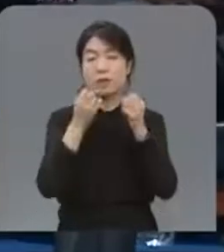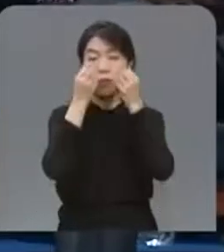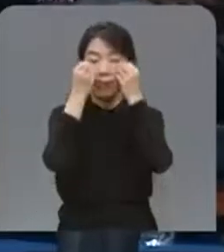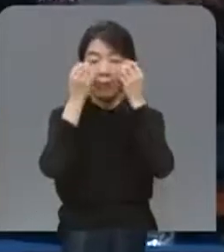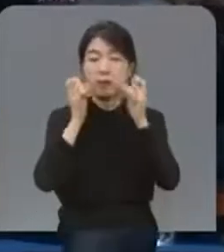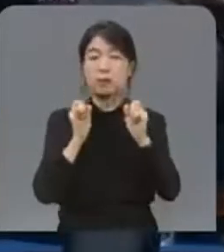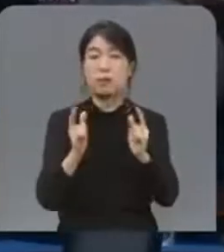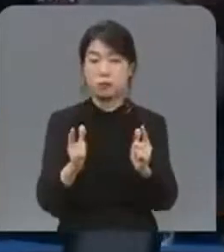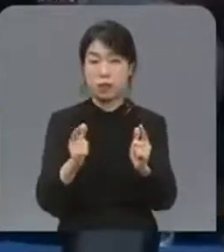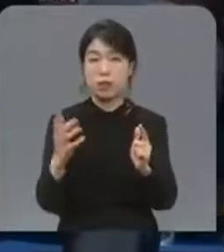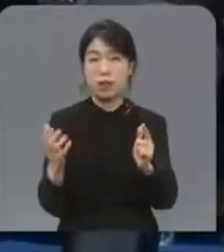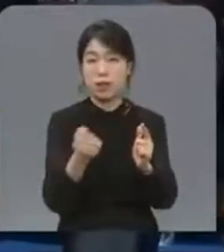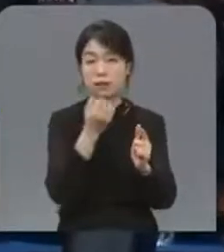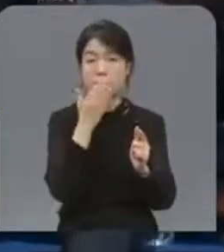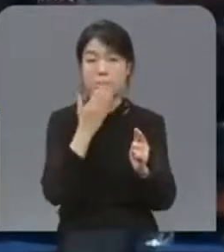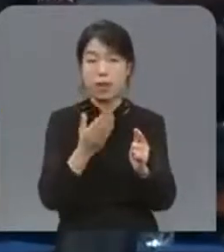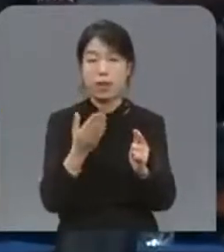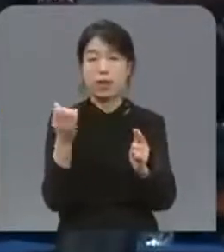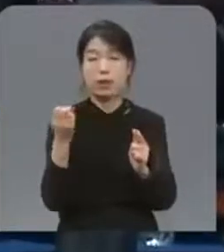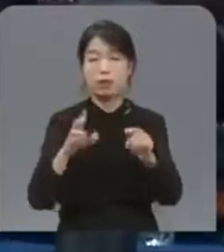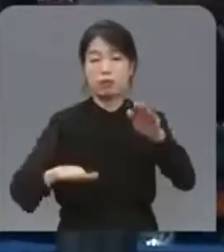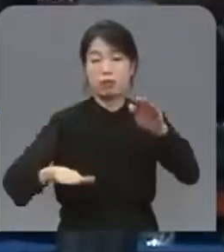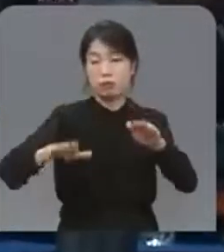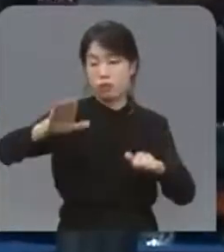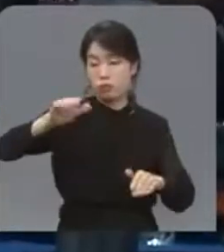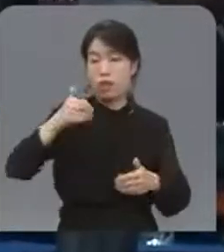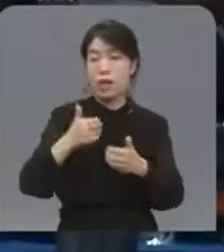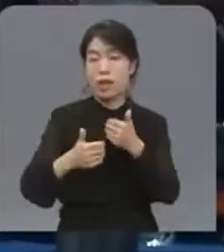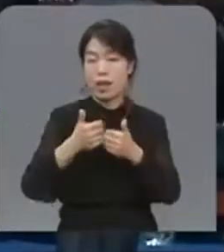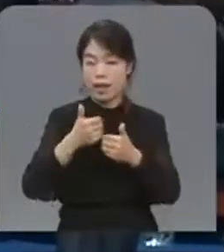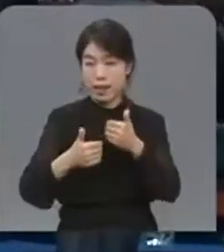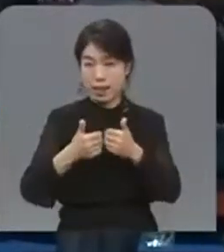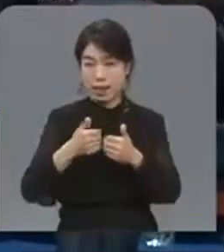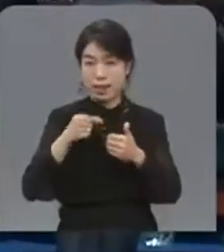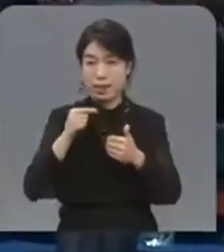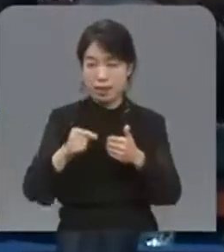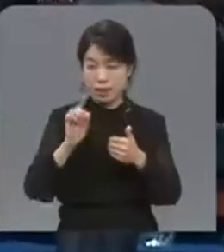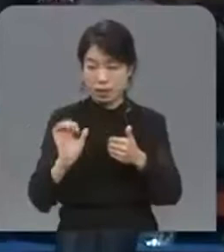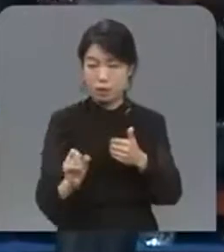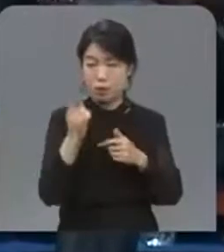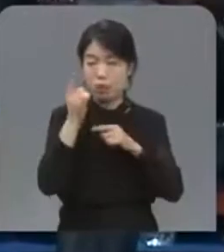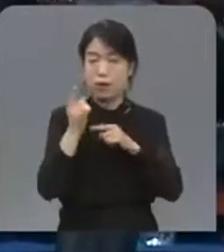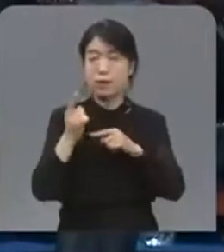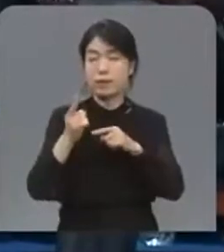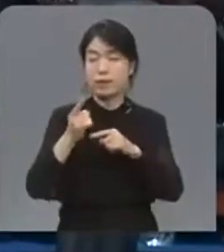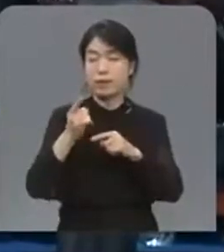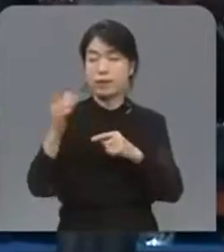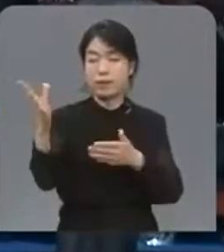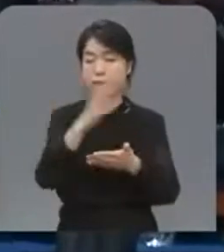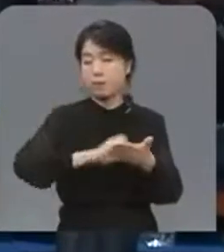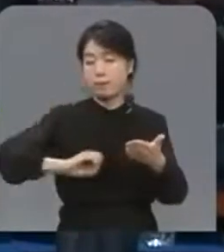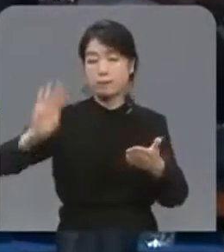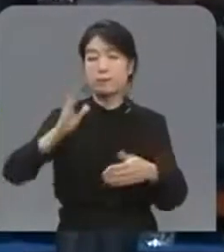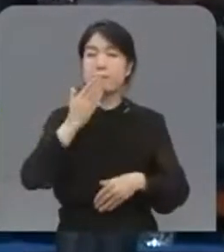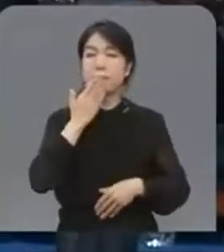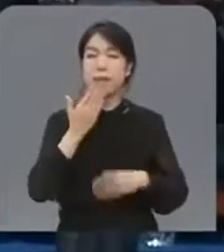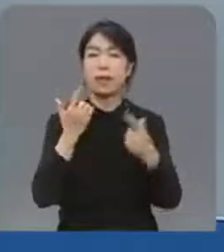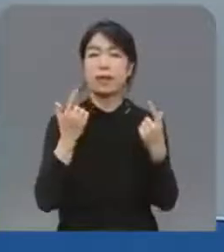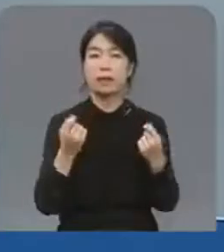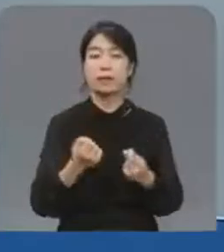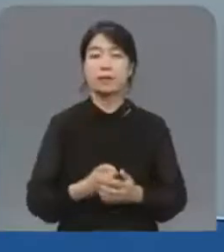새로운 기회를 찾을 수 있고 양극화와 갈등의 근원을 제거할 수